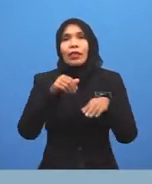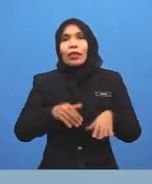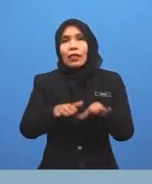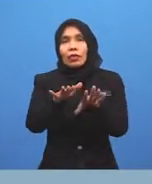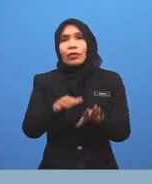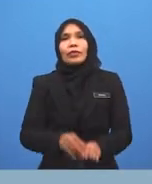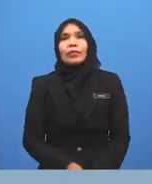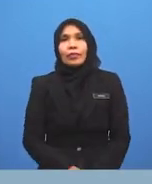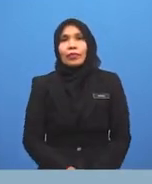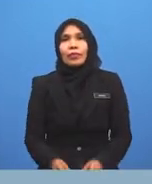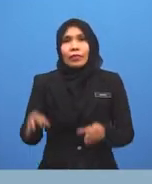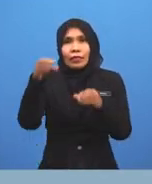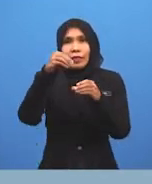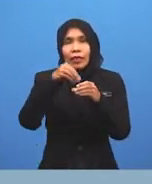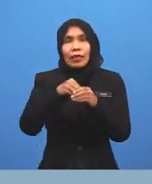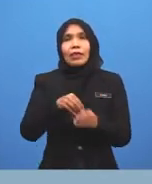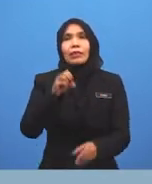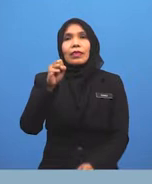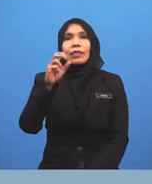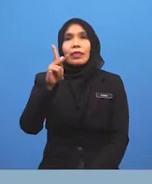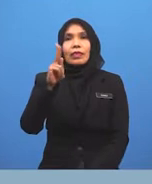AB terarah ke dalam skrin.